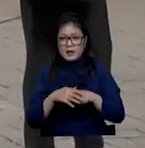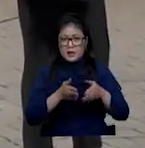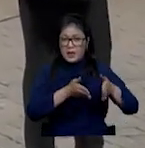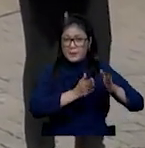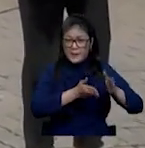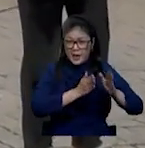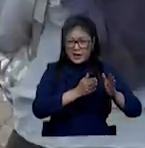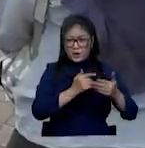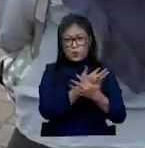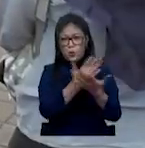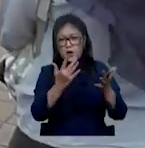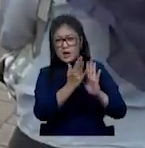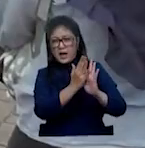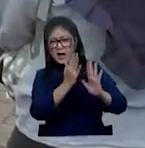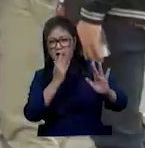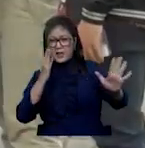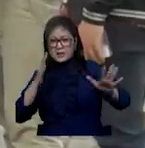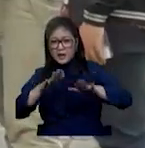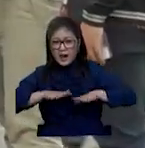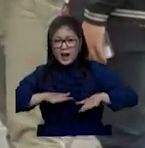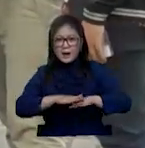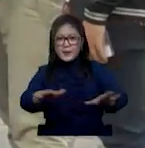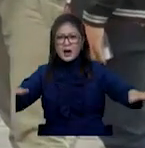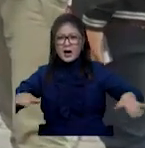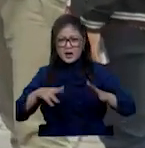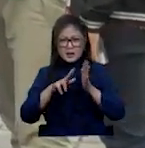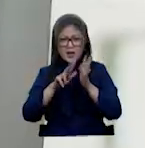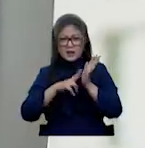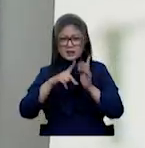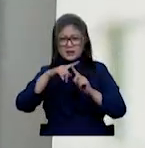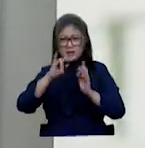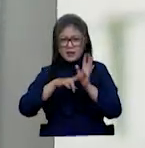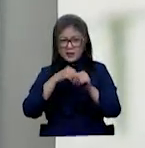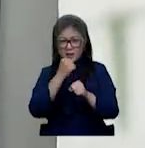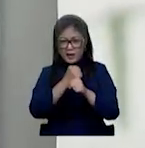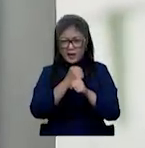warga memadati lapangan Banteng demi bisa menukarkan uang baru pecahan kecil sejak pagi hari.